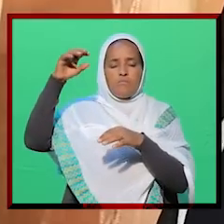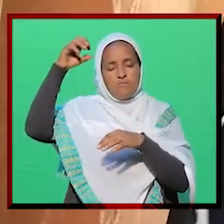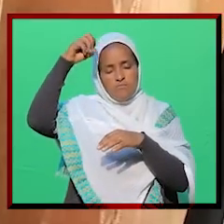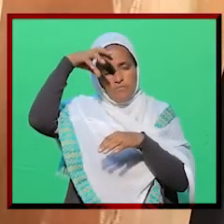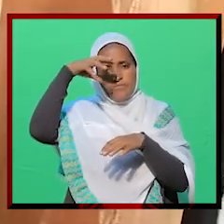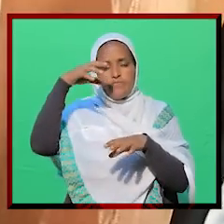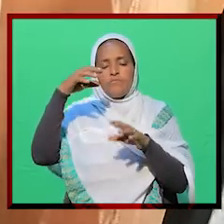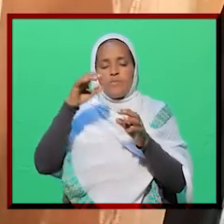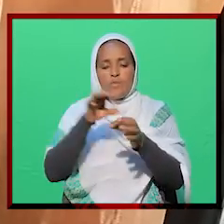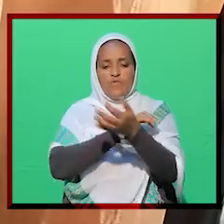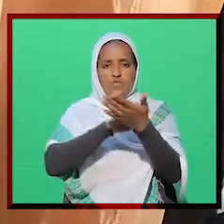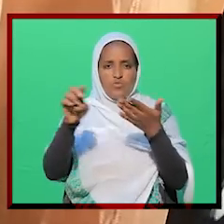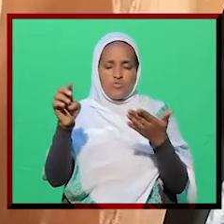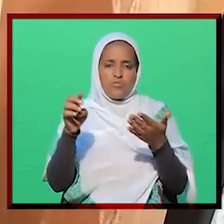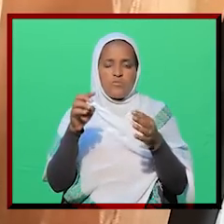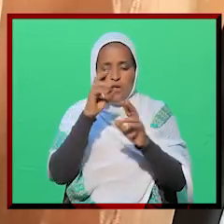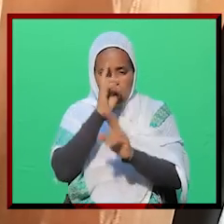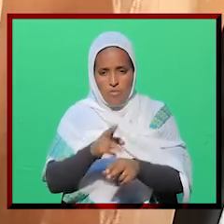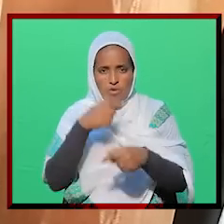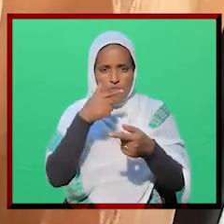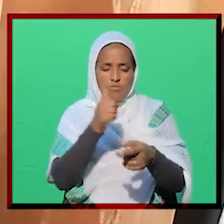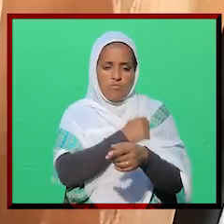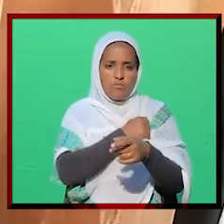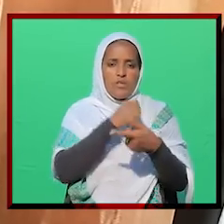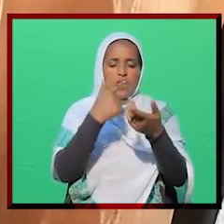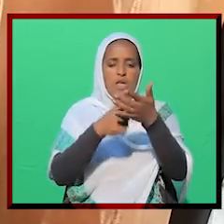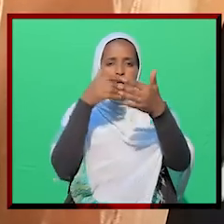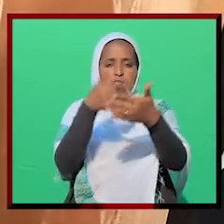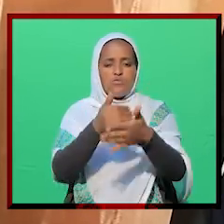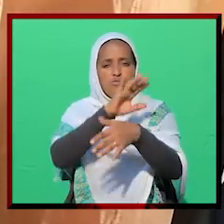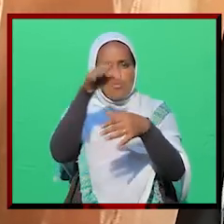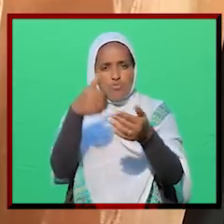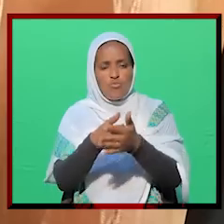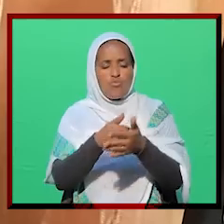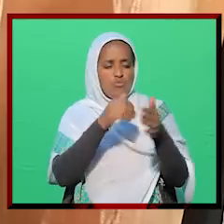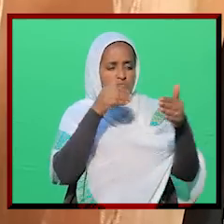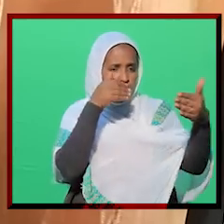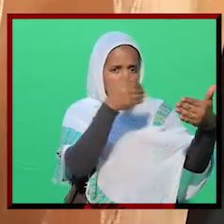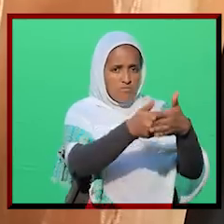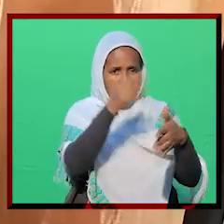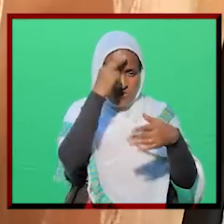መንፈስ ቅዱስ ከበረ ብሎ ለመናገር አደፈራቸው ማለት ነው። ያደረሳቸው ለዚህ